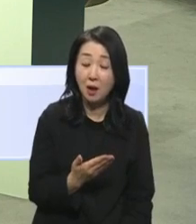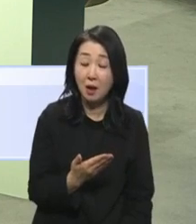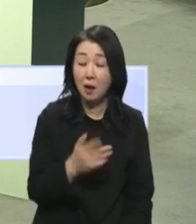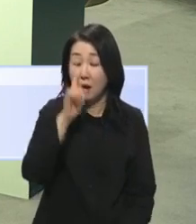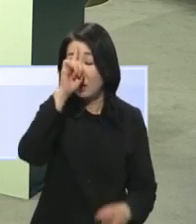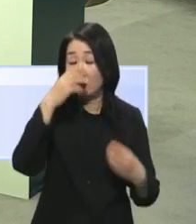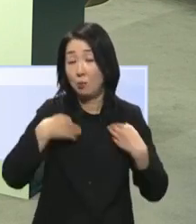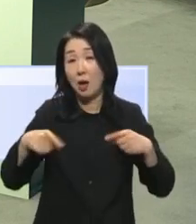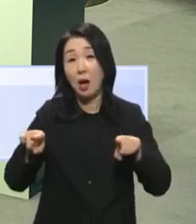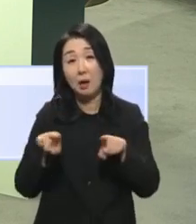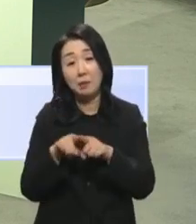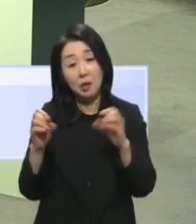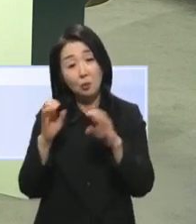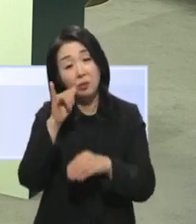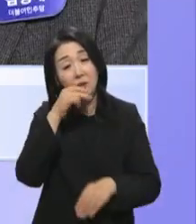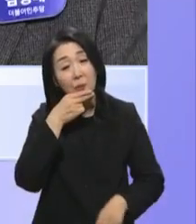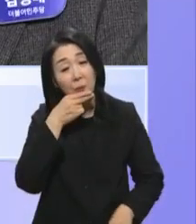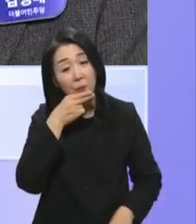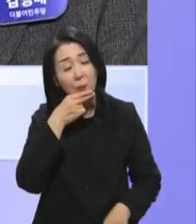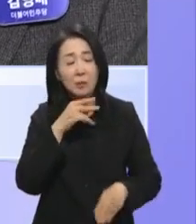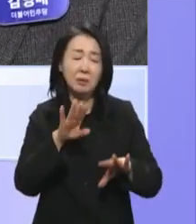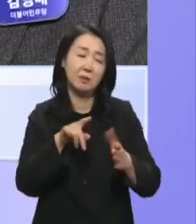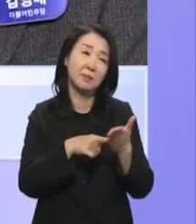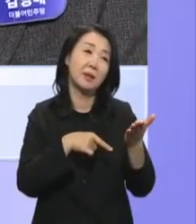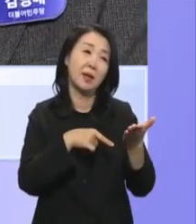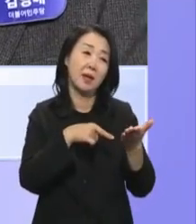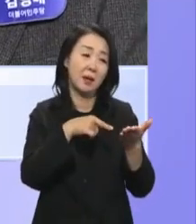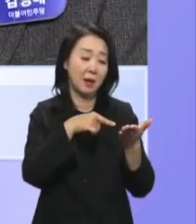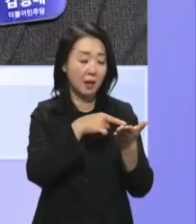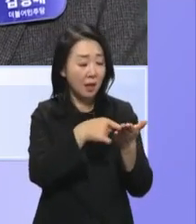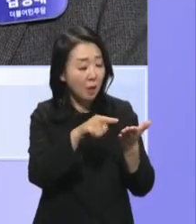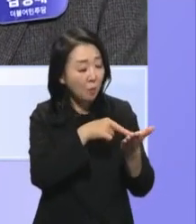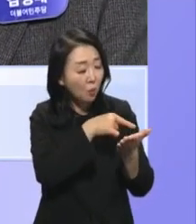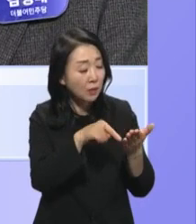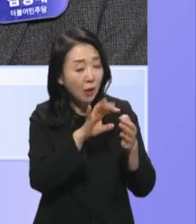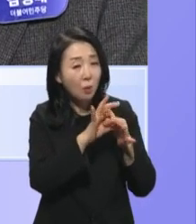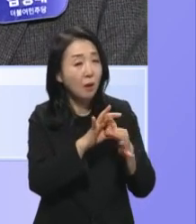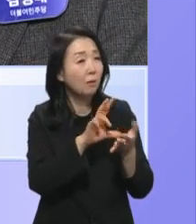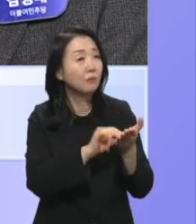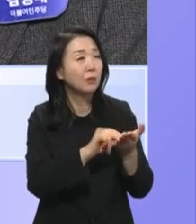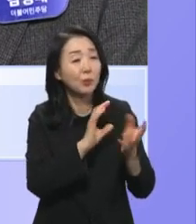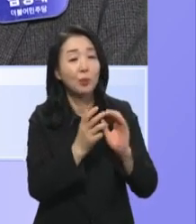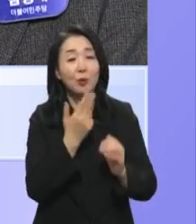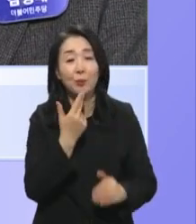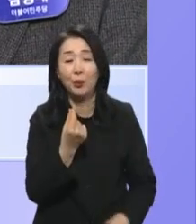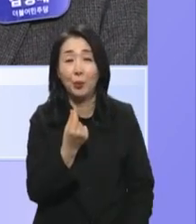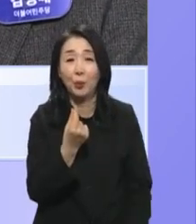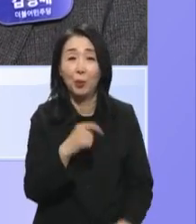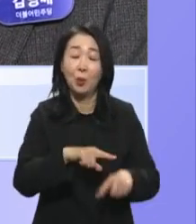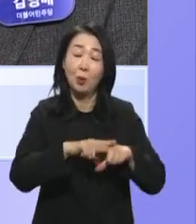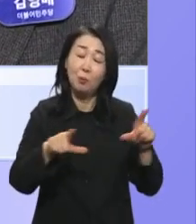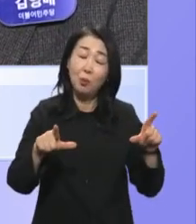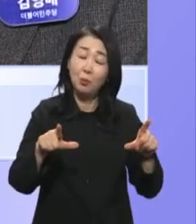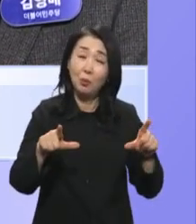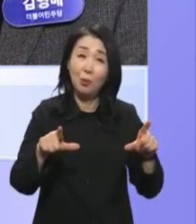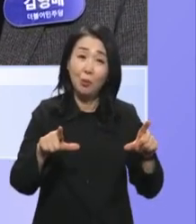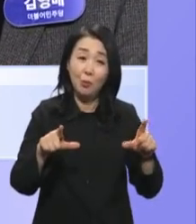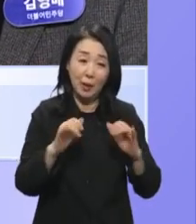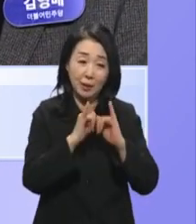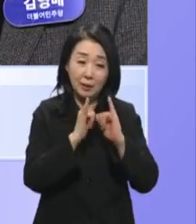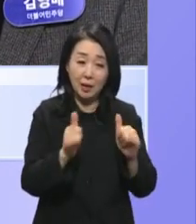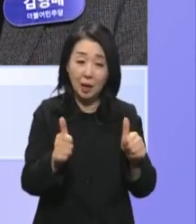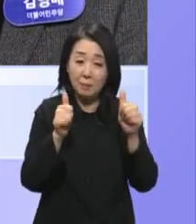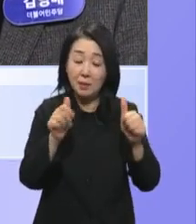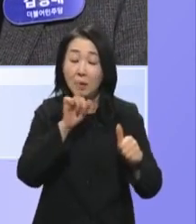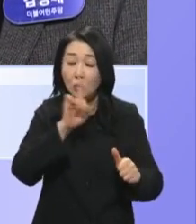논의하는 거 있으세요 지금 현재는 아직은 없습니다마는이 피해보상 문제는 일반적인 민사소송의 법리로 지금